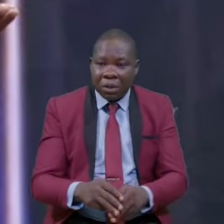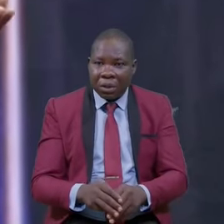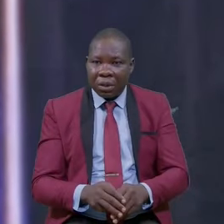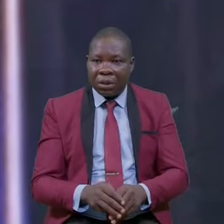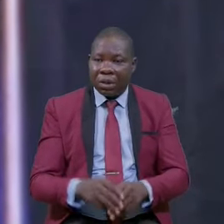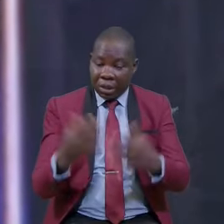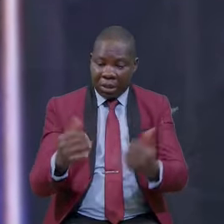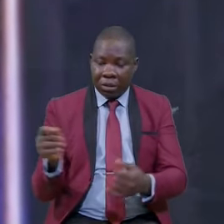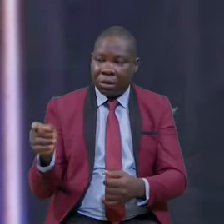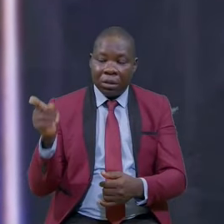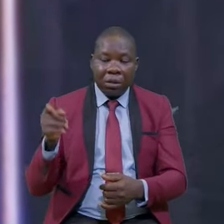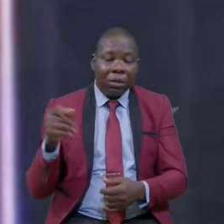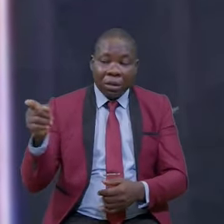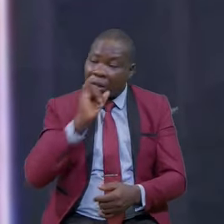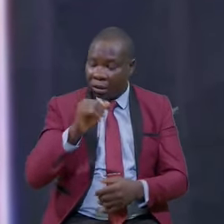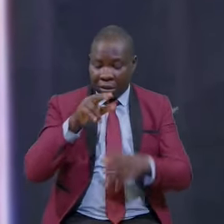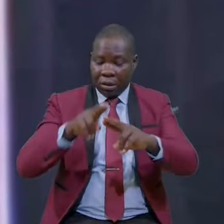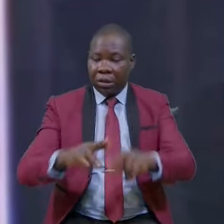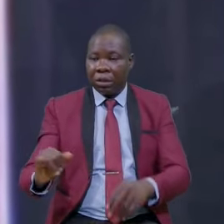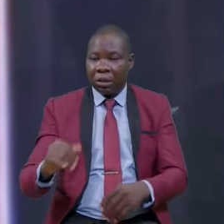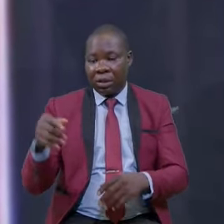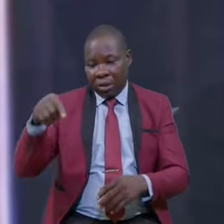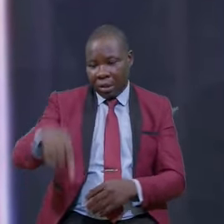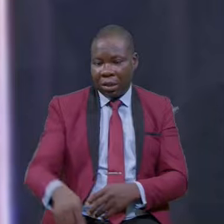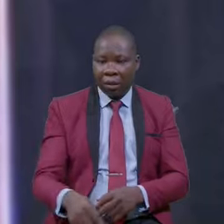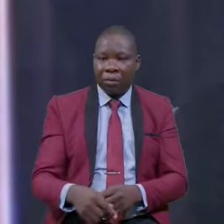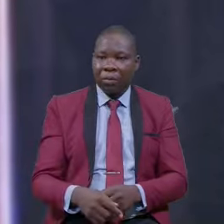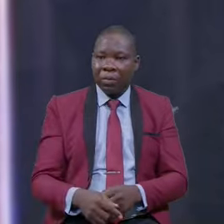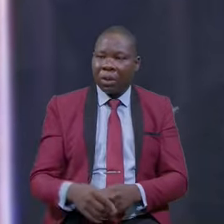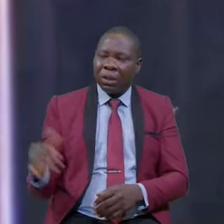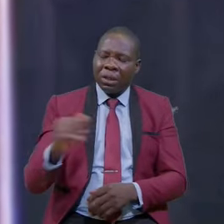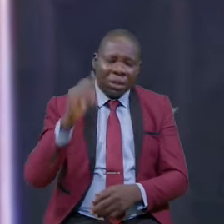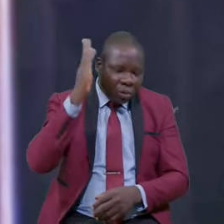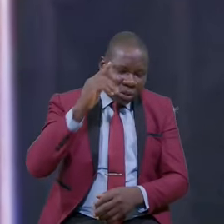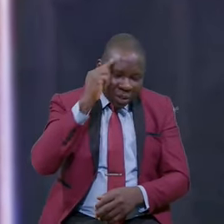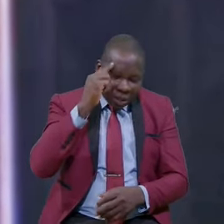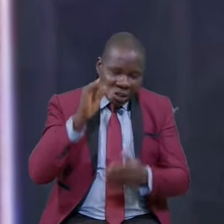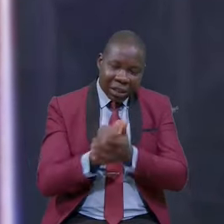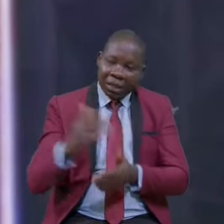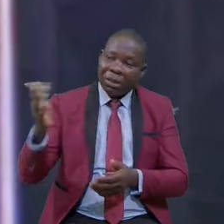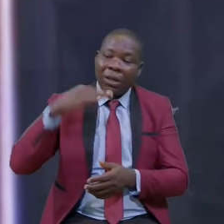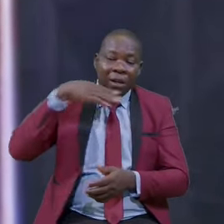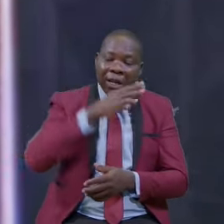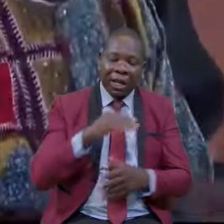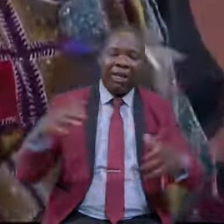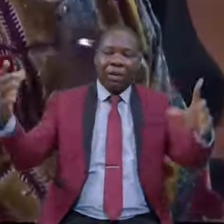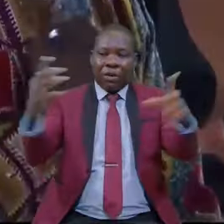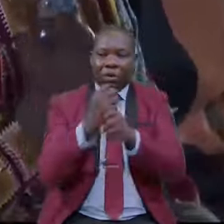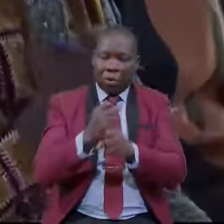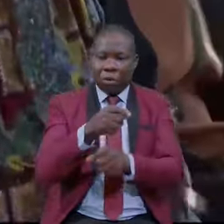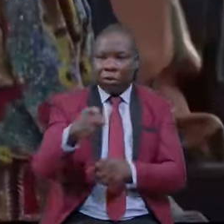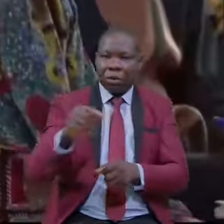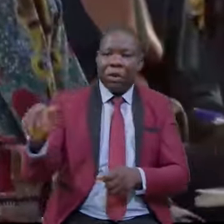assis. Ils vont mal comprendre que tu es assis. Ils vont penser que leur mensonge t'a eu. Leur mensonge ne va jamais